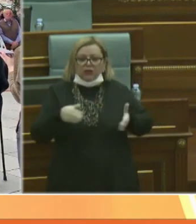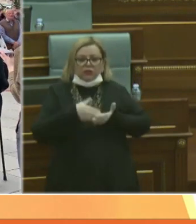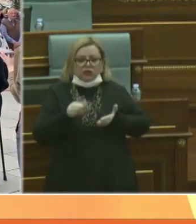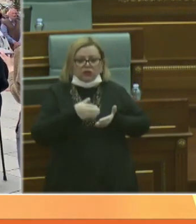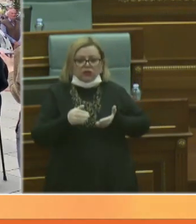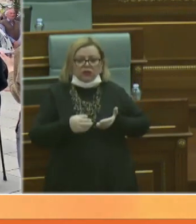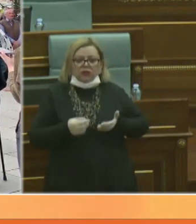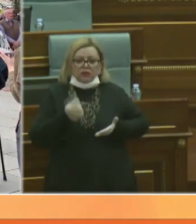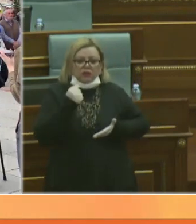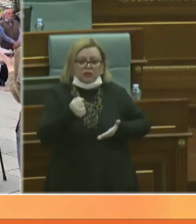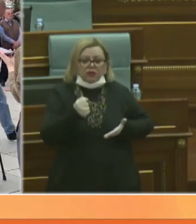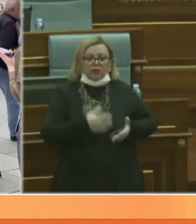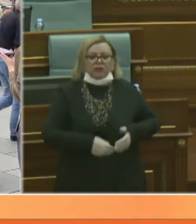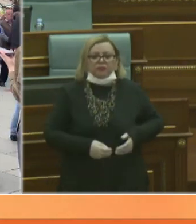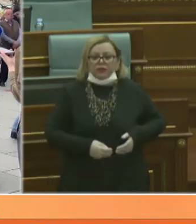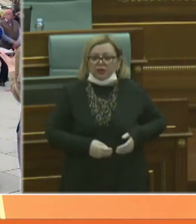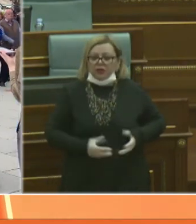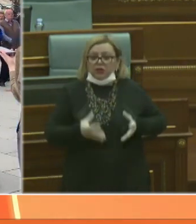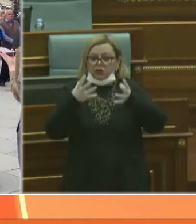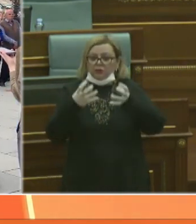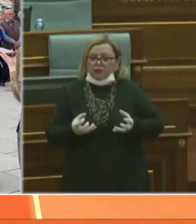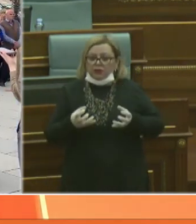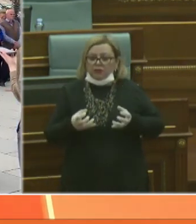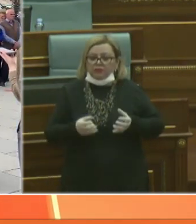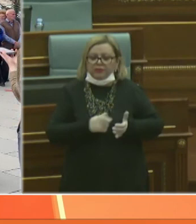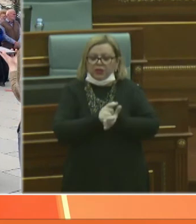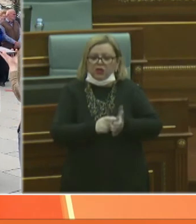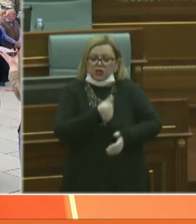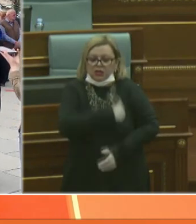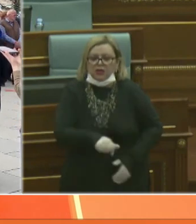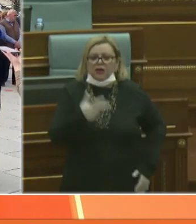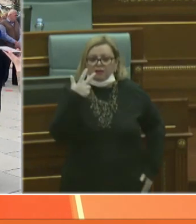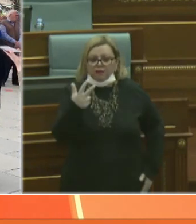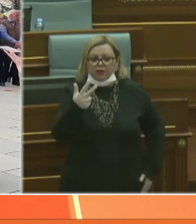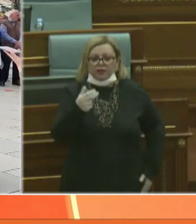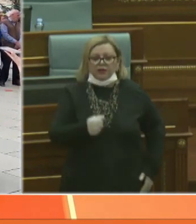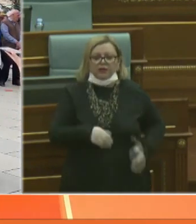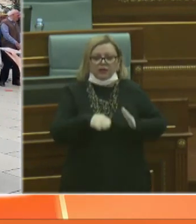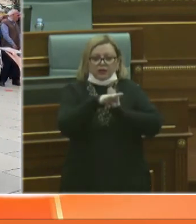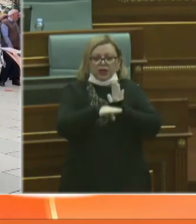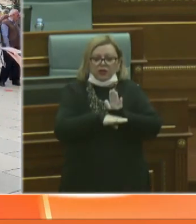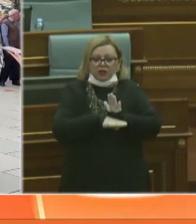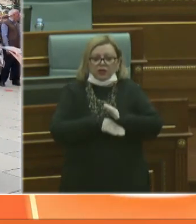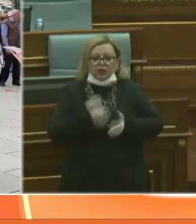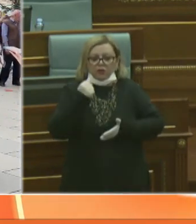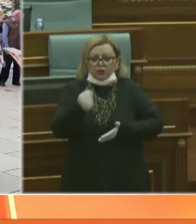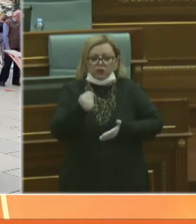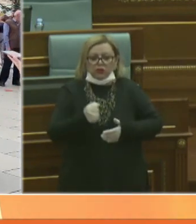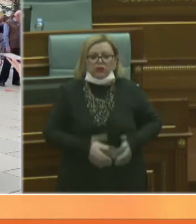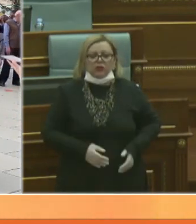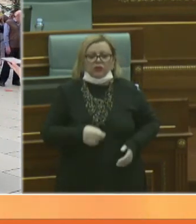sipas prioriteteve, do të pezullojmë përkohësisht për 3 vite rregullën e deficitit buxhetor prej